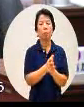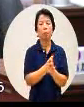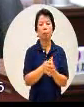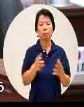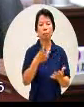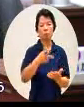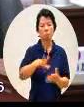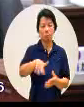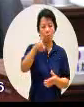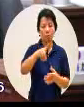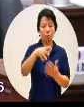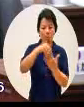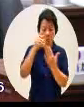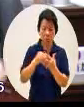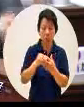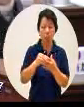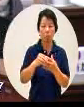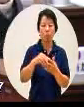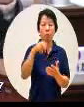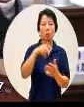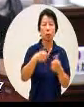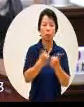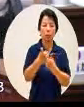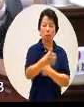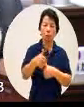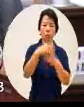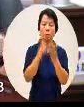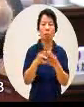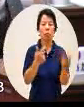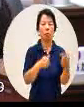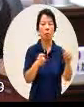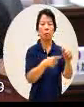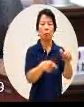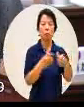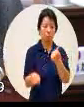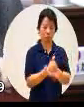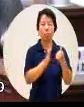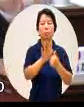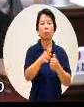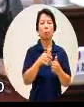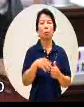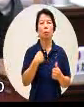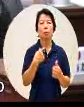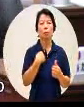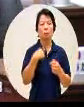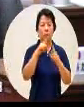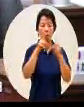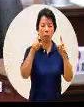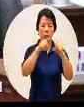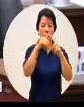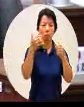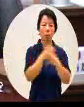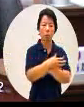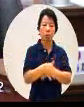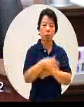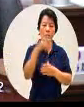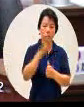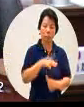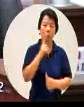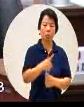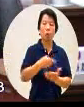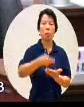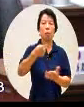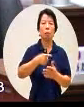就當選了然後五個裡面呢只有兩個人曾經落選一次郭建盟落選一次莊啟望落選一次